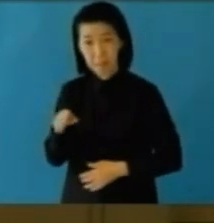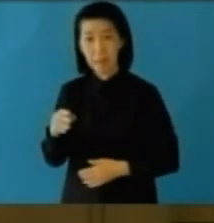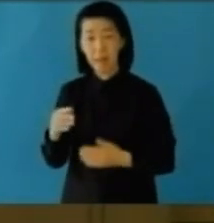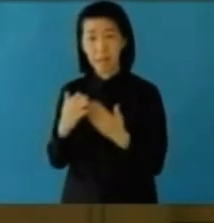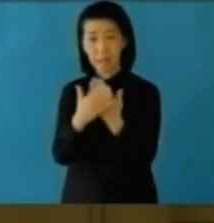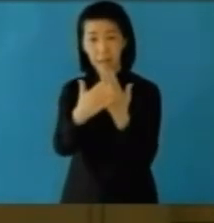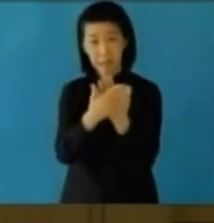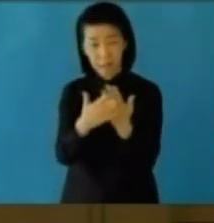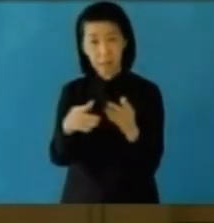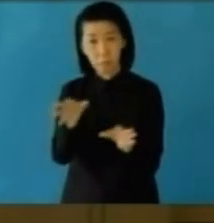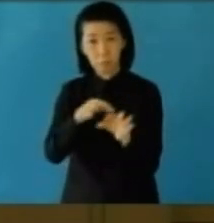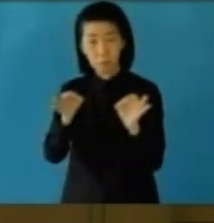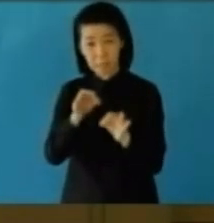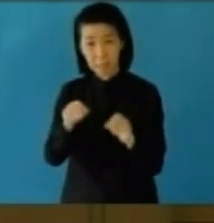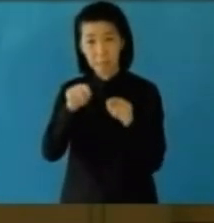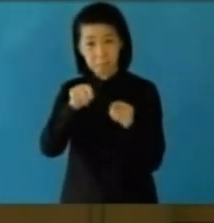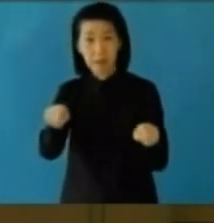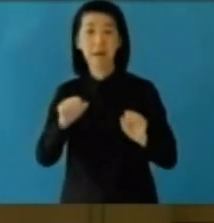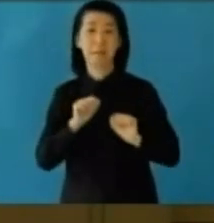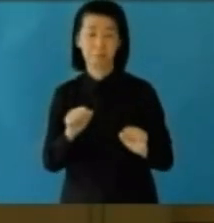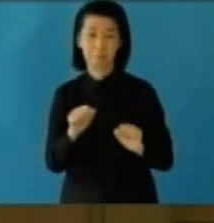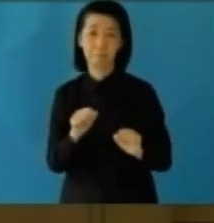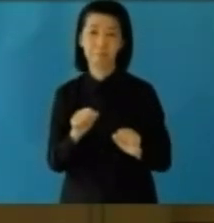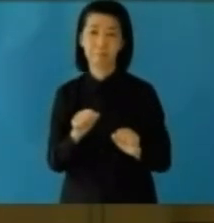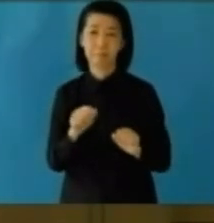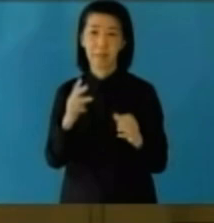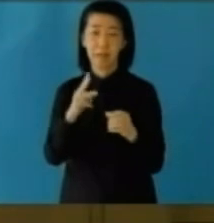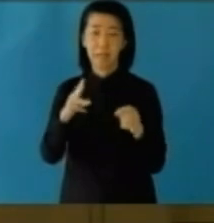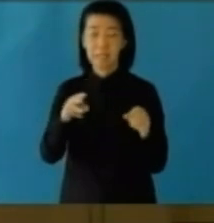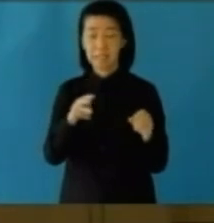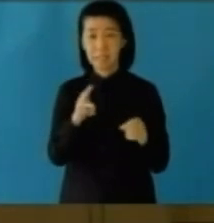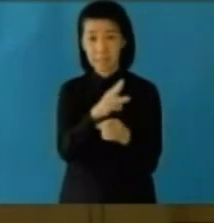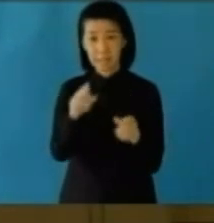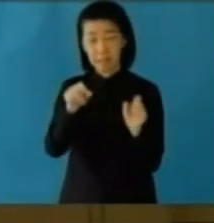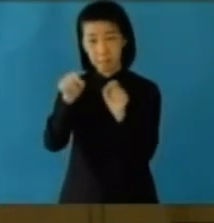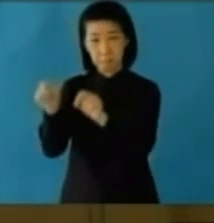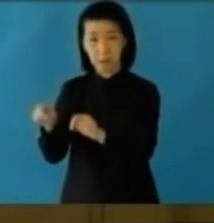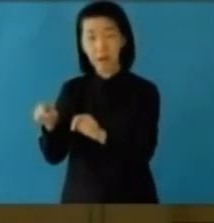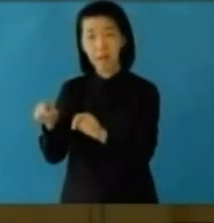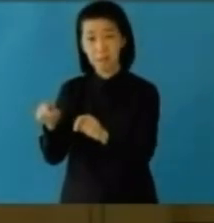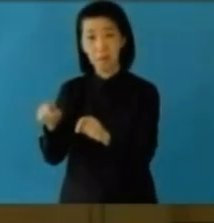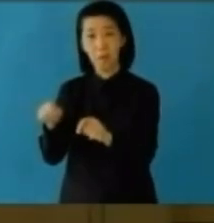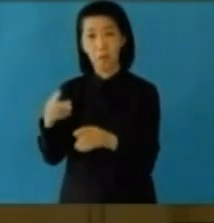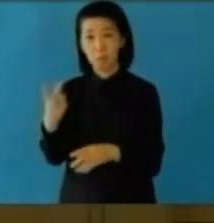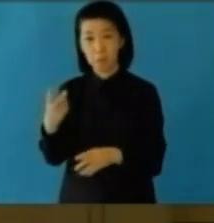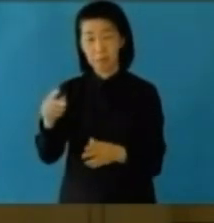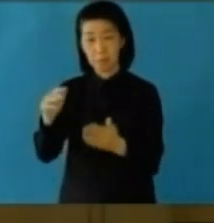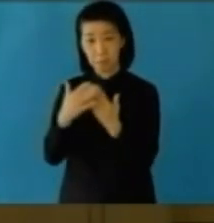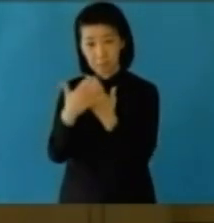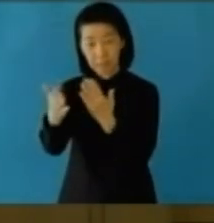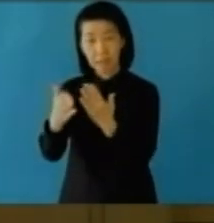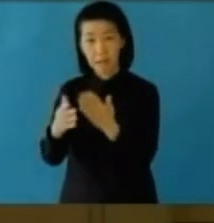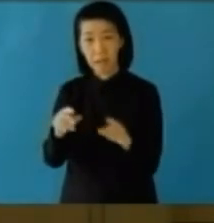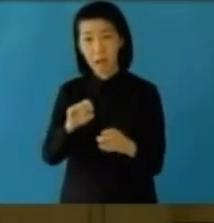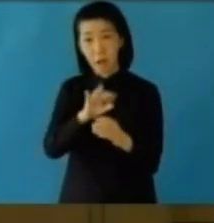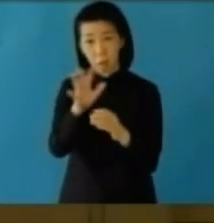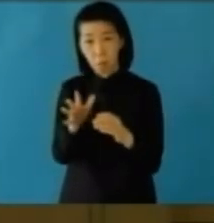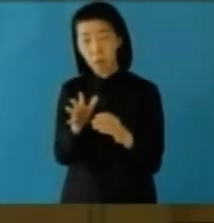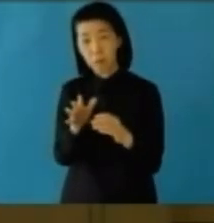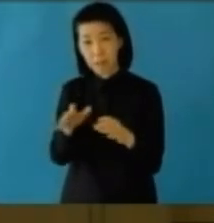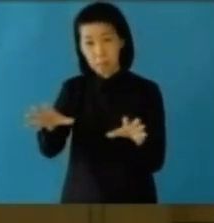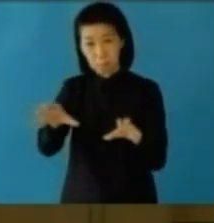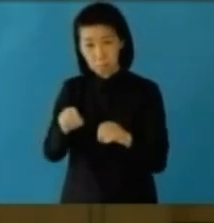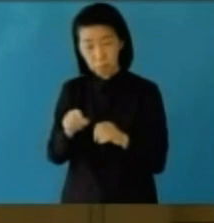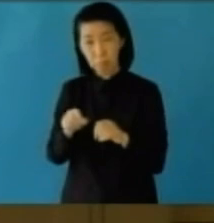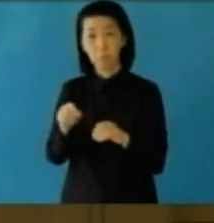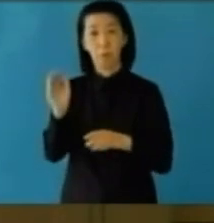示したところであります。3年越しに実現した両大会がコロナ禍からの再生と飛躍を象徴する大会